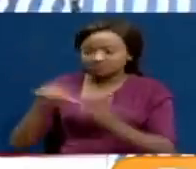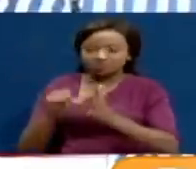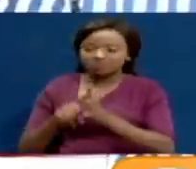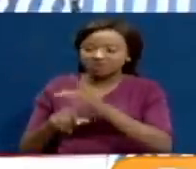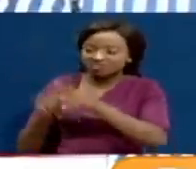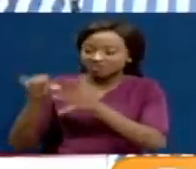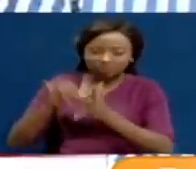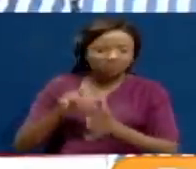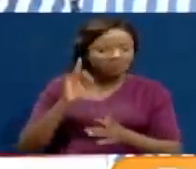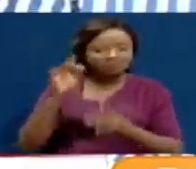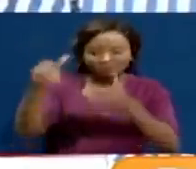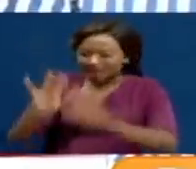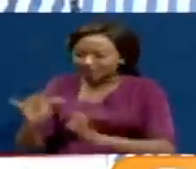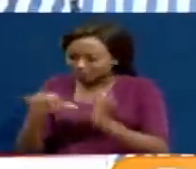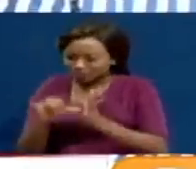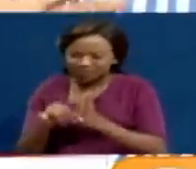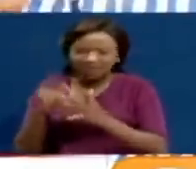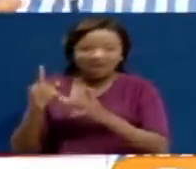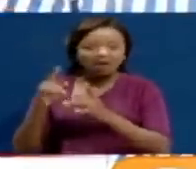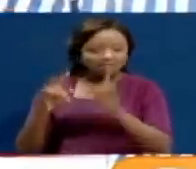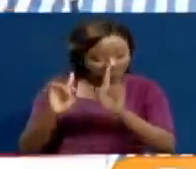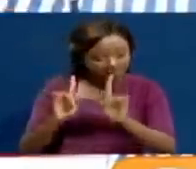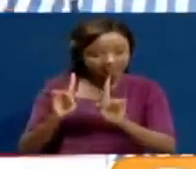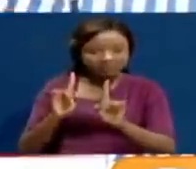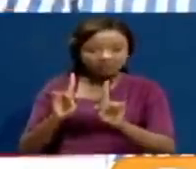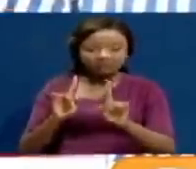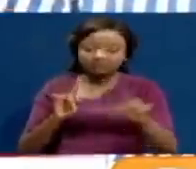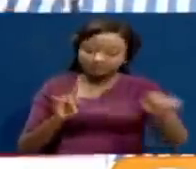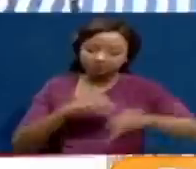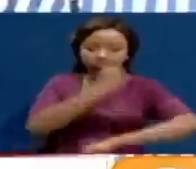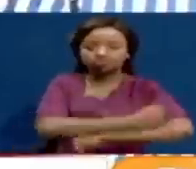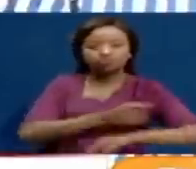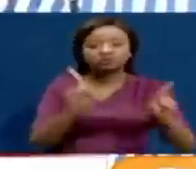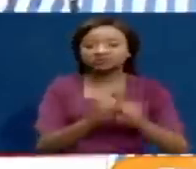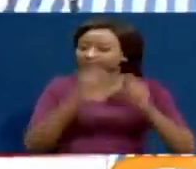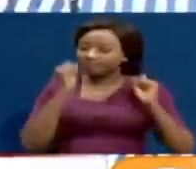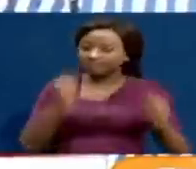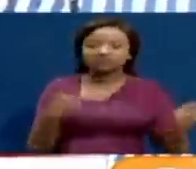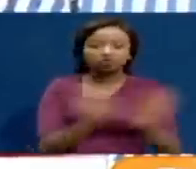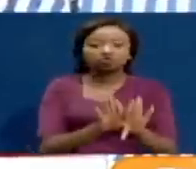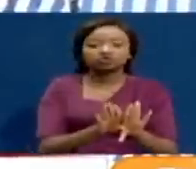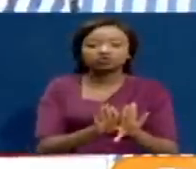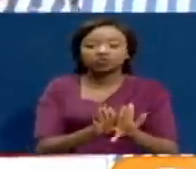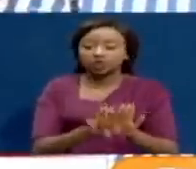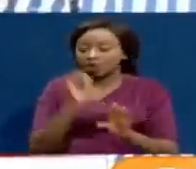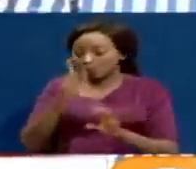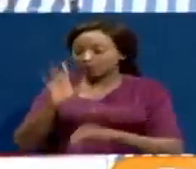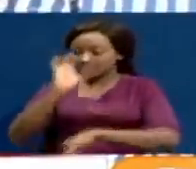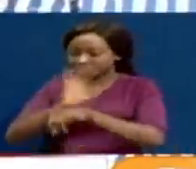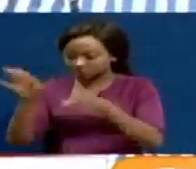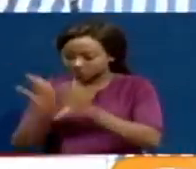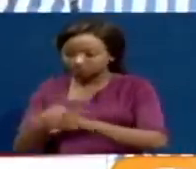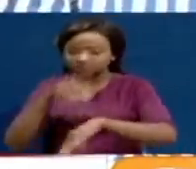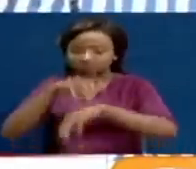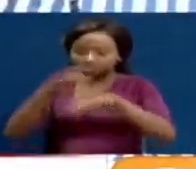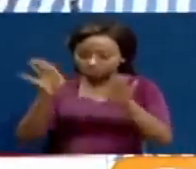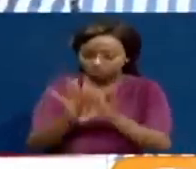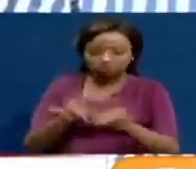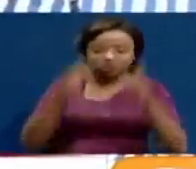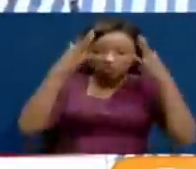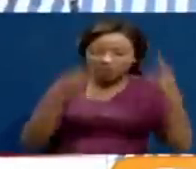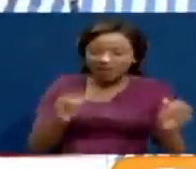hata mazishi watu wanaenda makanisa, watu waambie wafunge makanisa, wafunge misikiti, wafunge hata